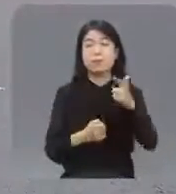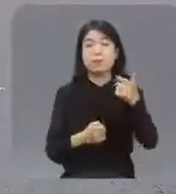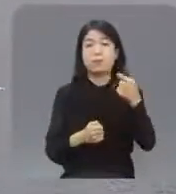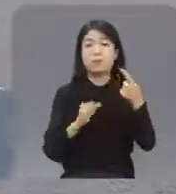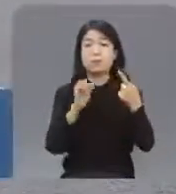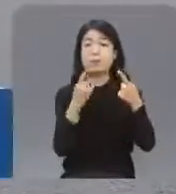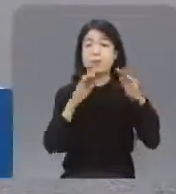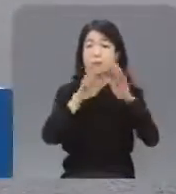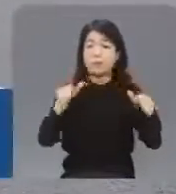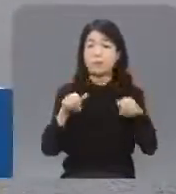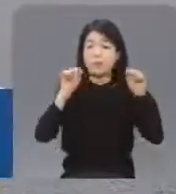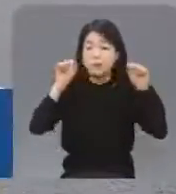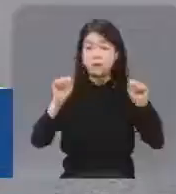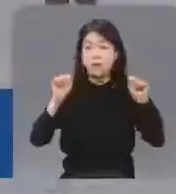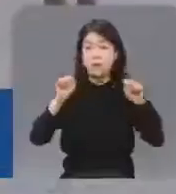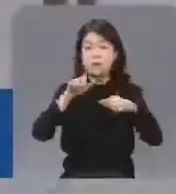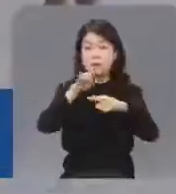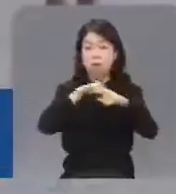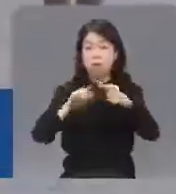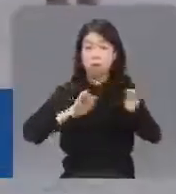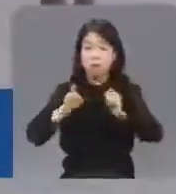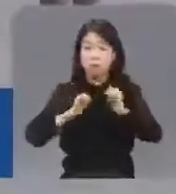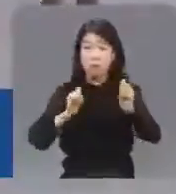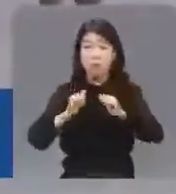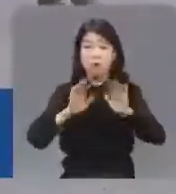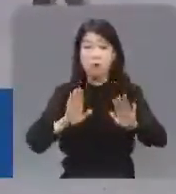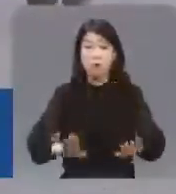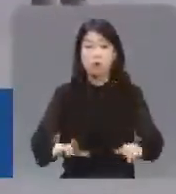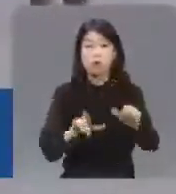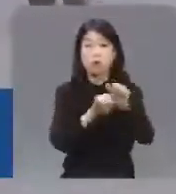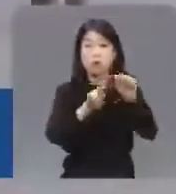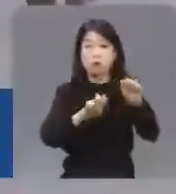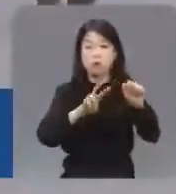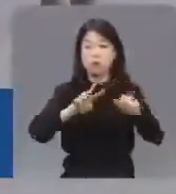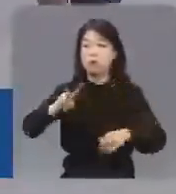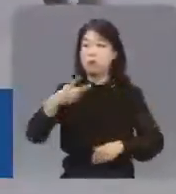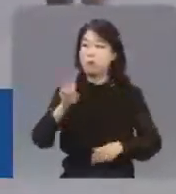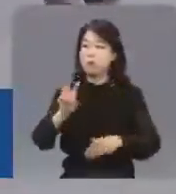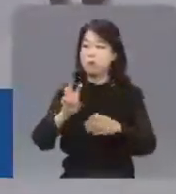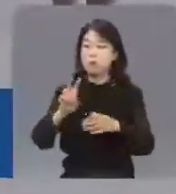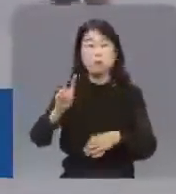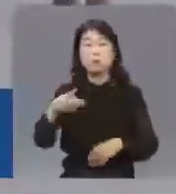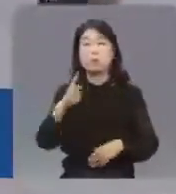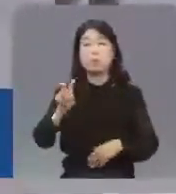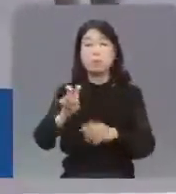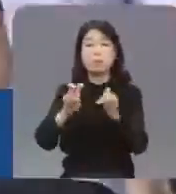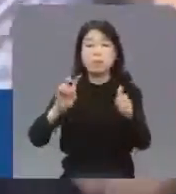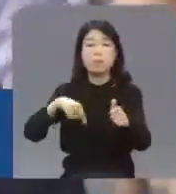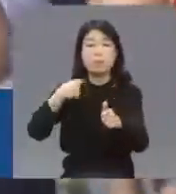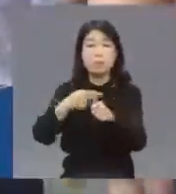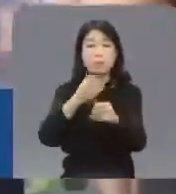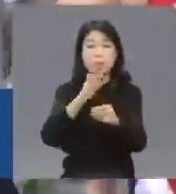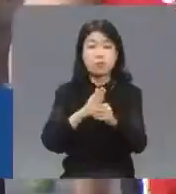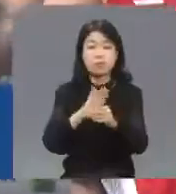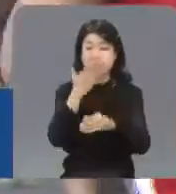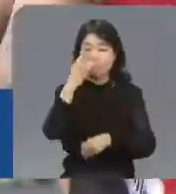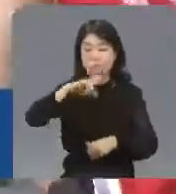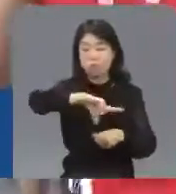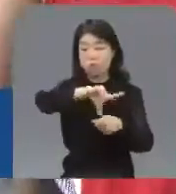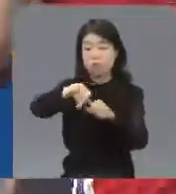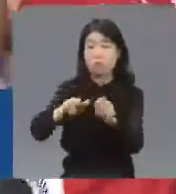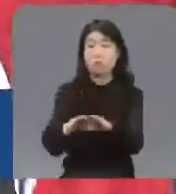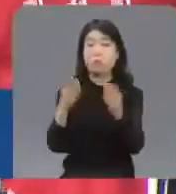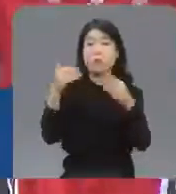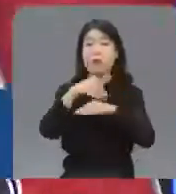제61회 전라남도 체육대회 마라톤 대회가 오는 23일 220명이 참가한 가운데 순천 팔마경기장 주변 등에서